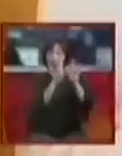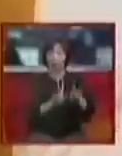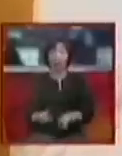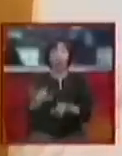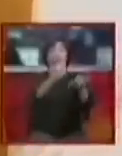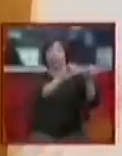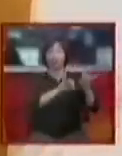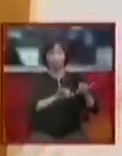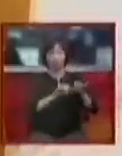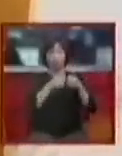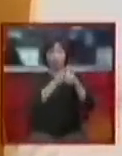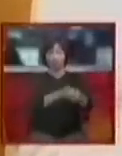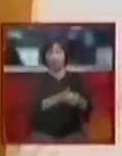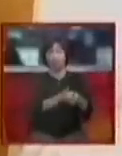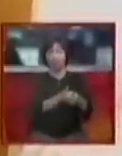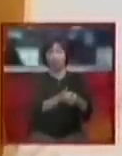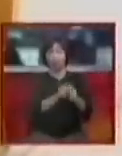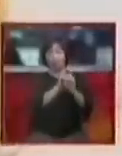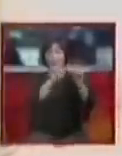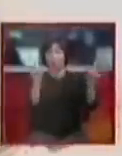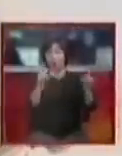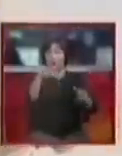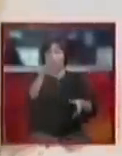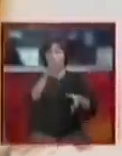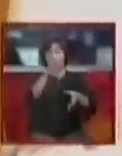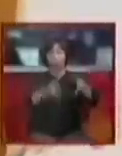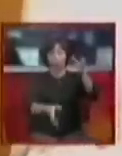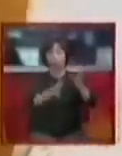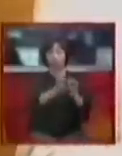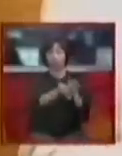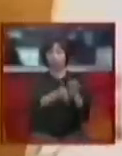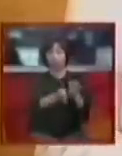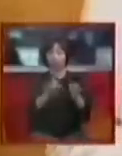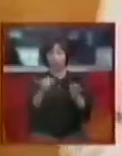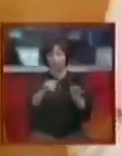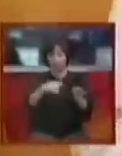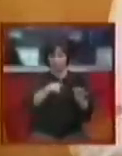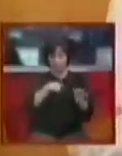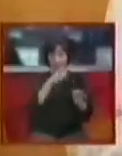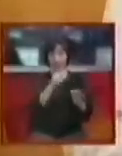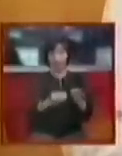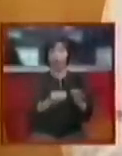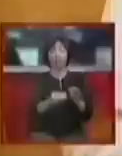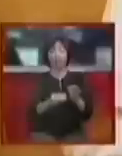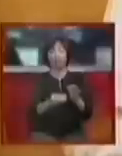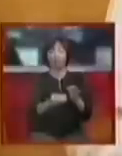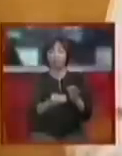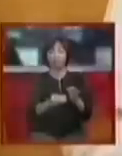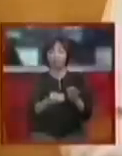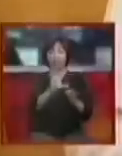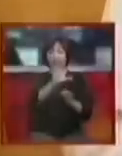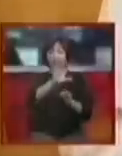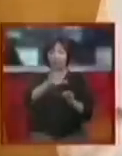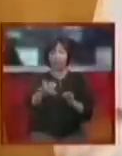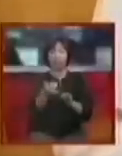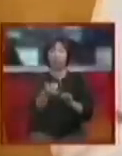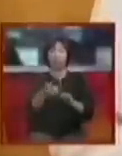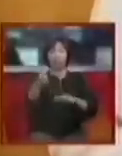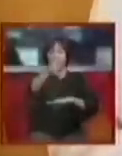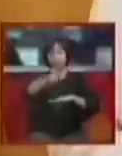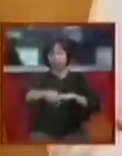lang ang kailangan sundin ng court interpreter na tulad ko at ng punong maestrado.